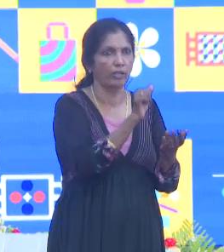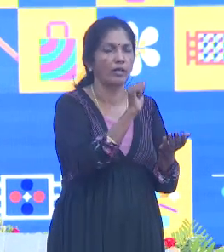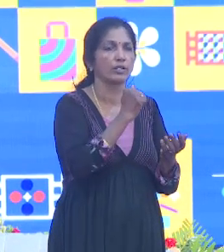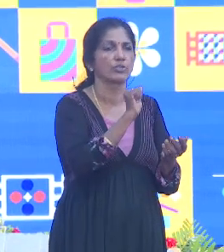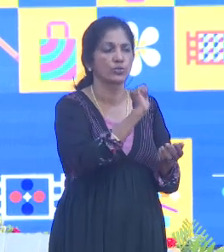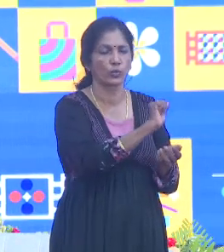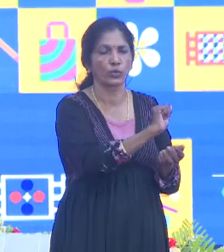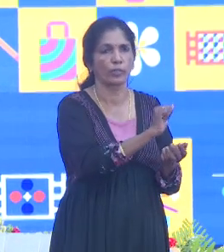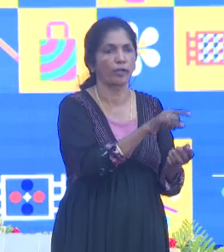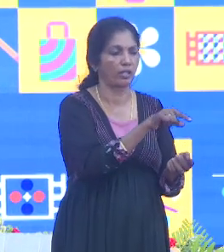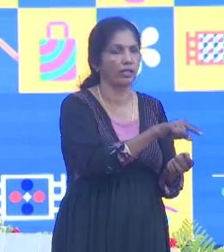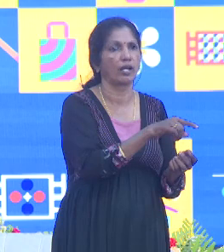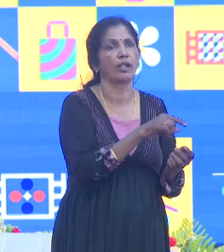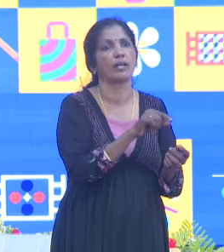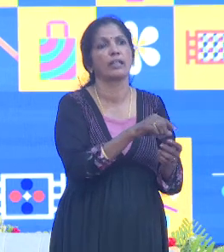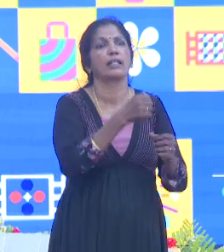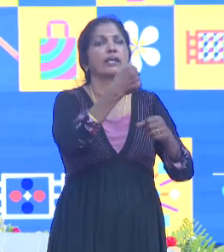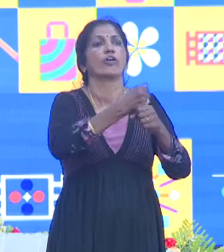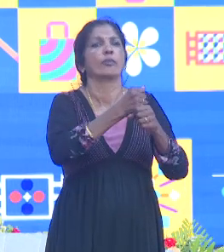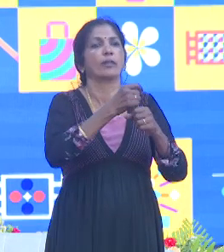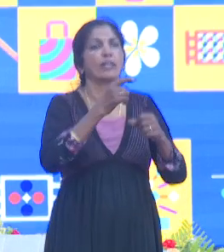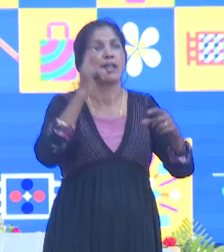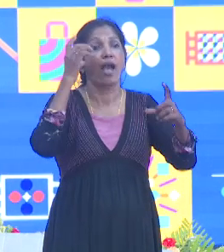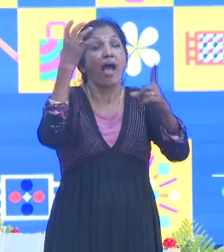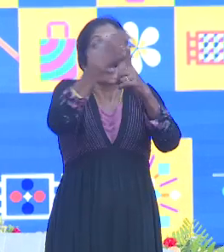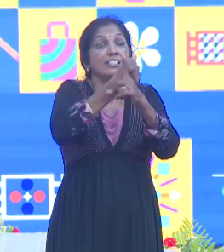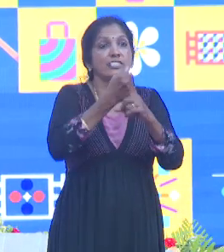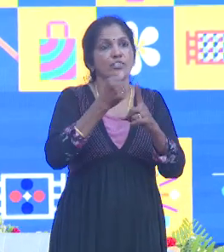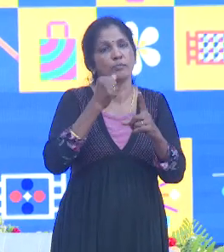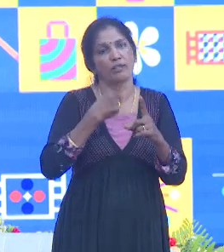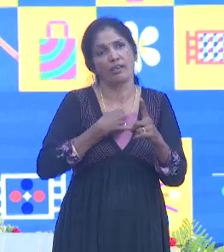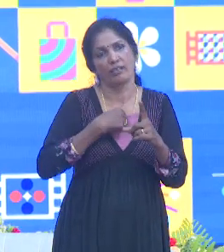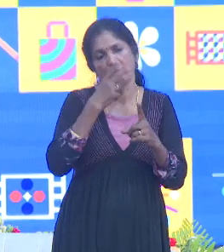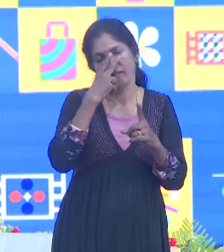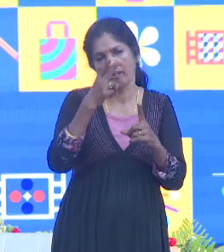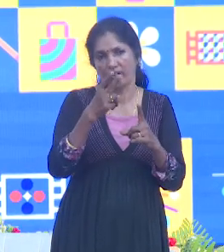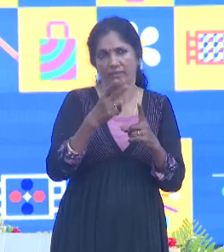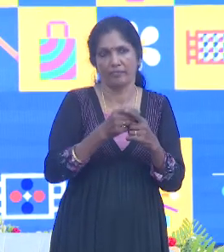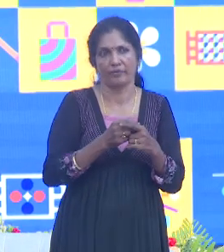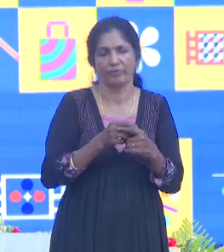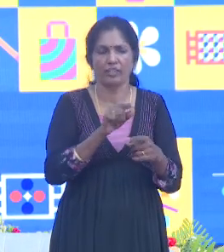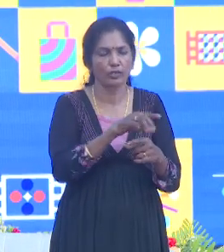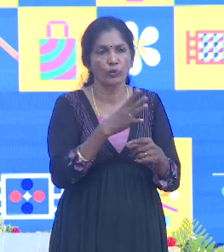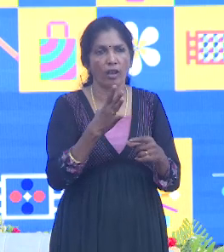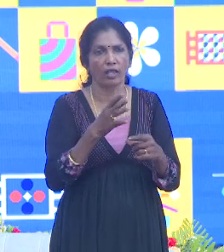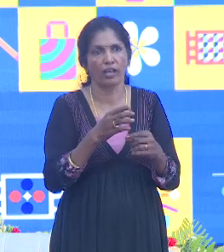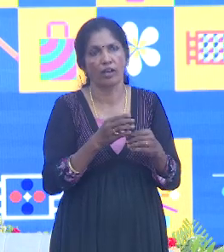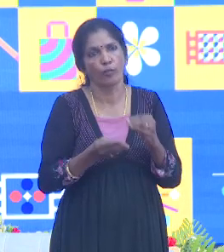ഈ ഗവൺമെൻറ്റിൻ്റെ ഏറ്റവും പ്രധാനപ്പെട്ട നേട്ടങ്ങളിലൊന്നായി ഞാൻ അതിനെ കാണുകയും ചെയ്തു. അതുകൊണ്ടായില്ല,